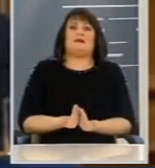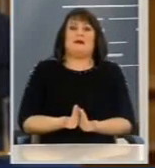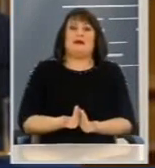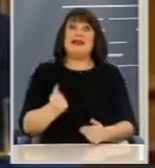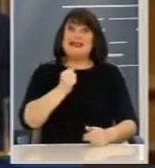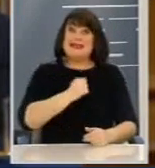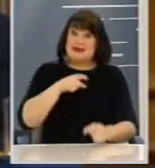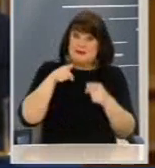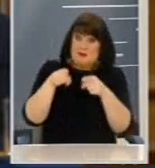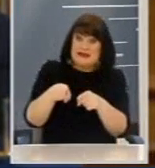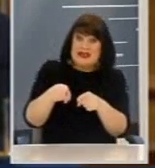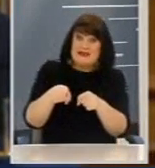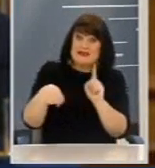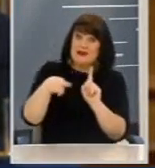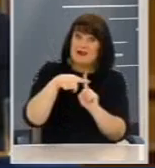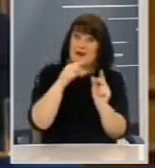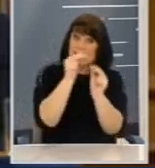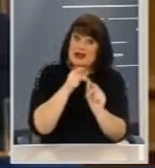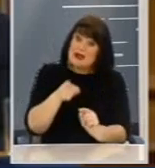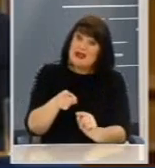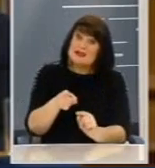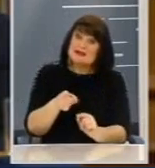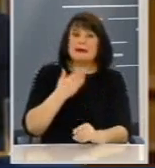σας το πιστώσει θετικά ο ελληνικός λαός? Και